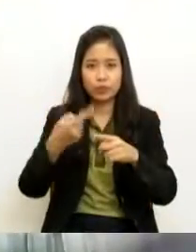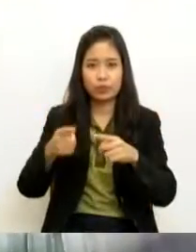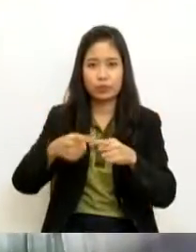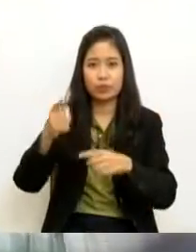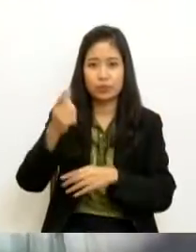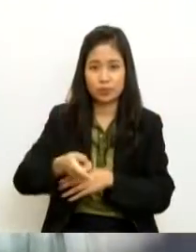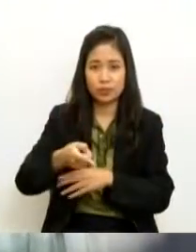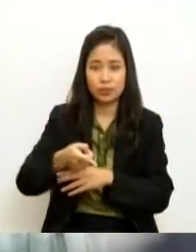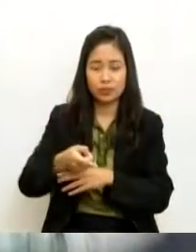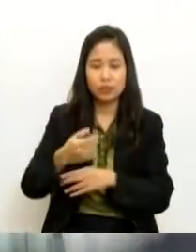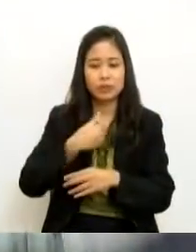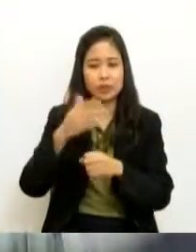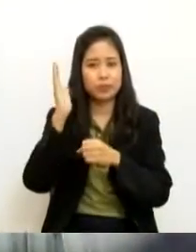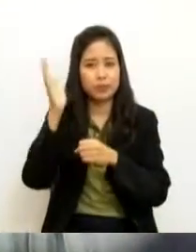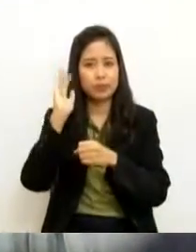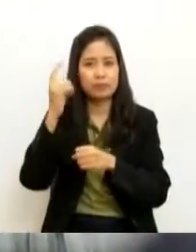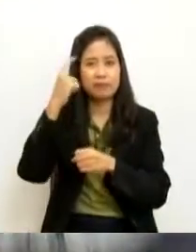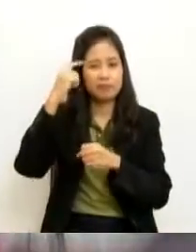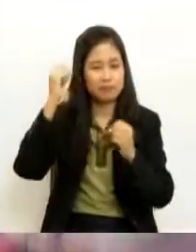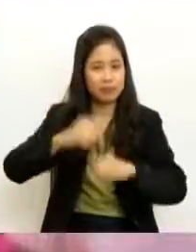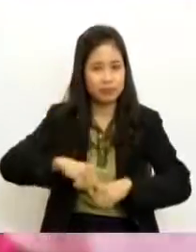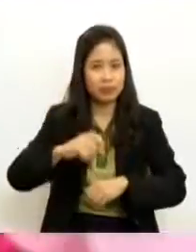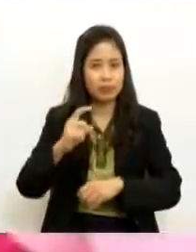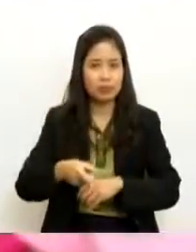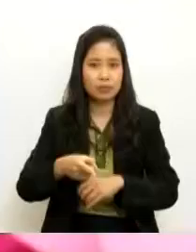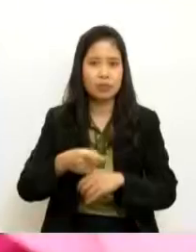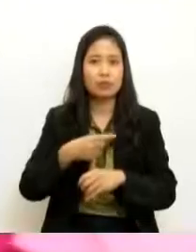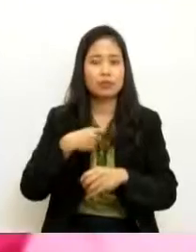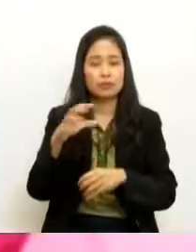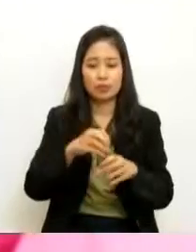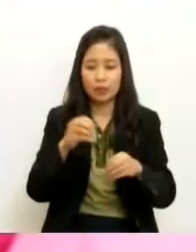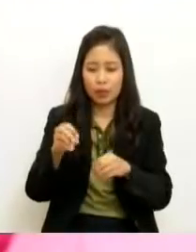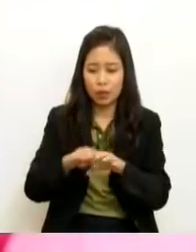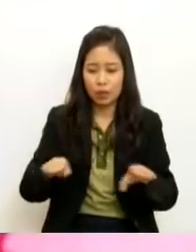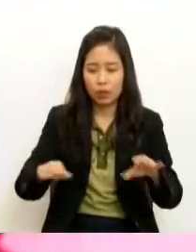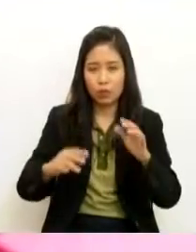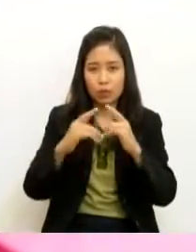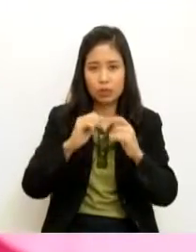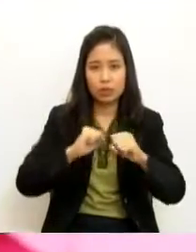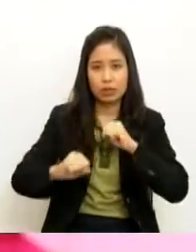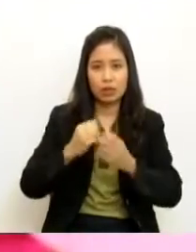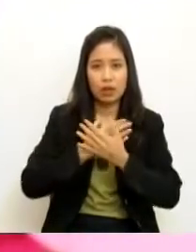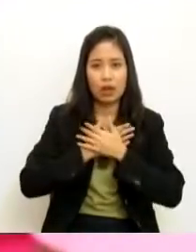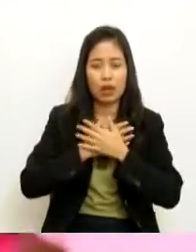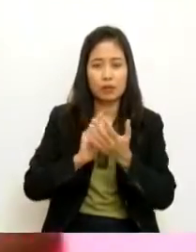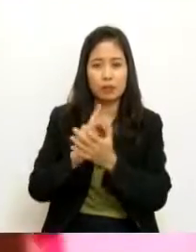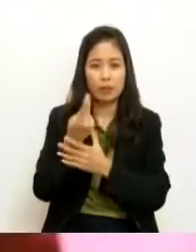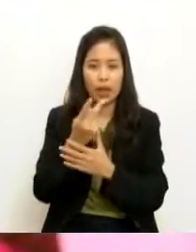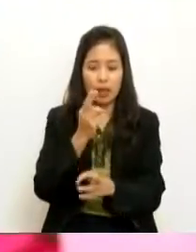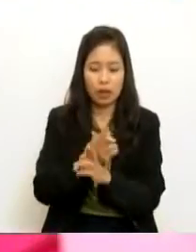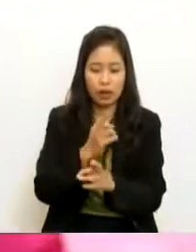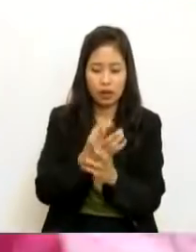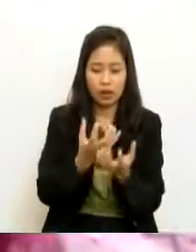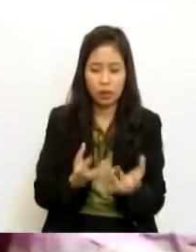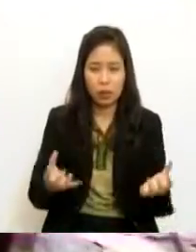กับวิทยากรผู้มีความรู้ความสามารถฝากน้องๆเยาวชนรักพงไพรทุกคนร่วมกันอนุรักษ์ทรัพยากรธร